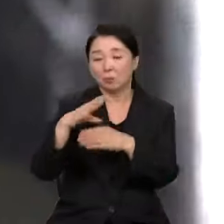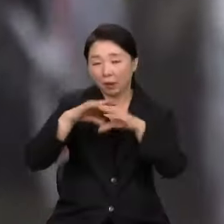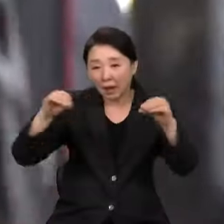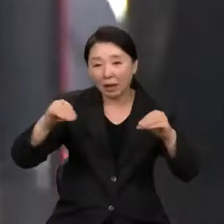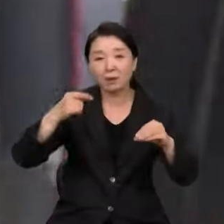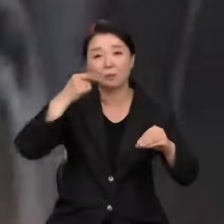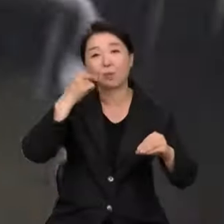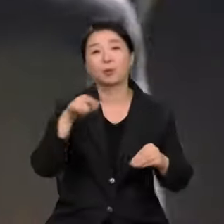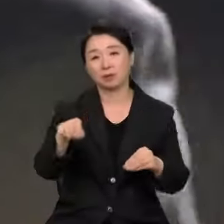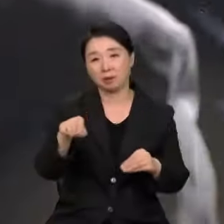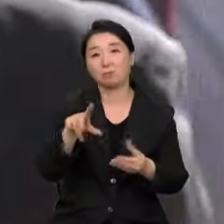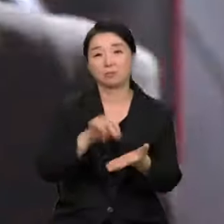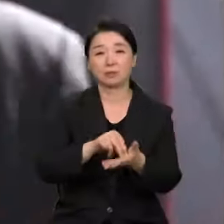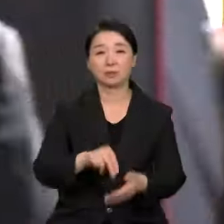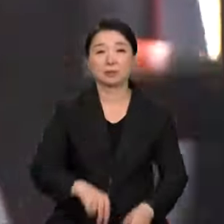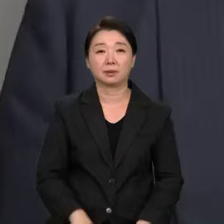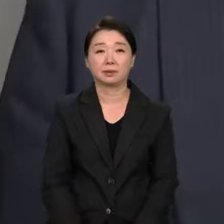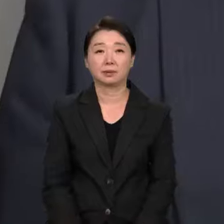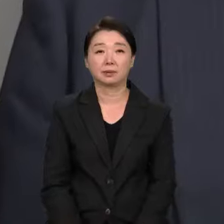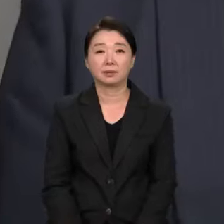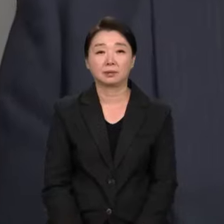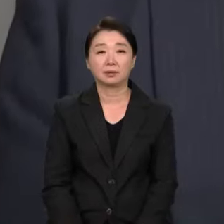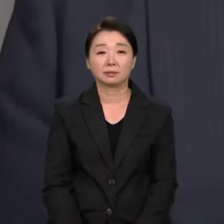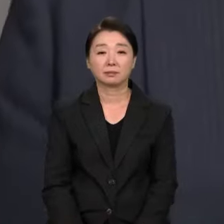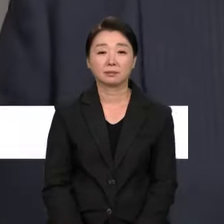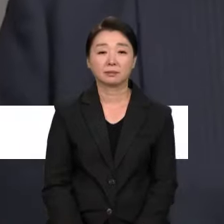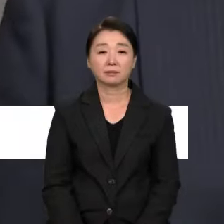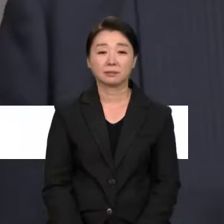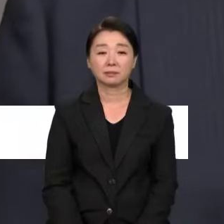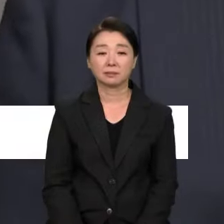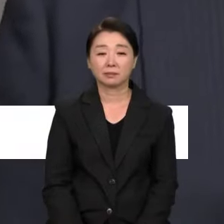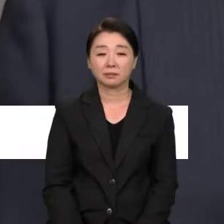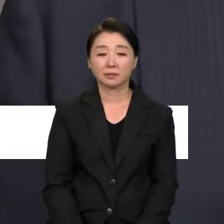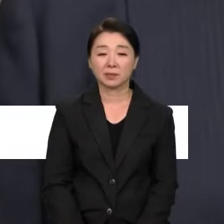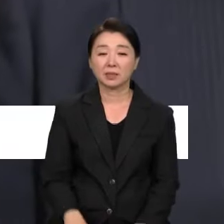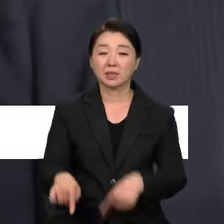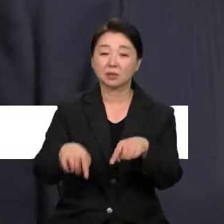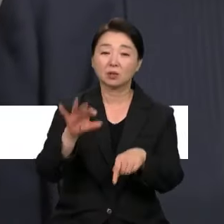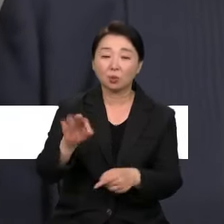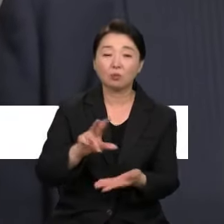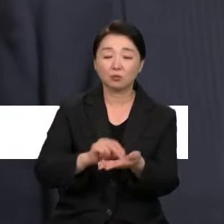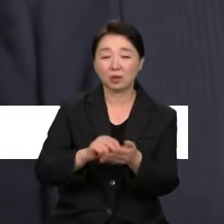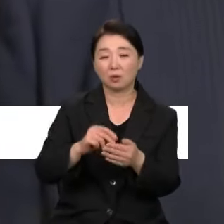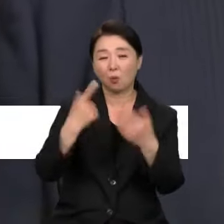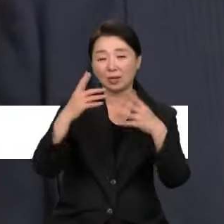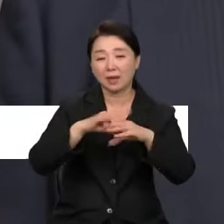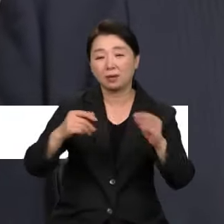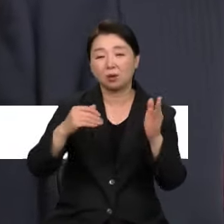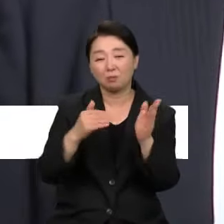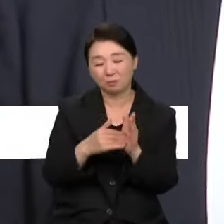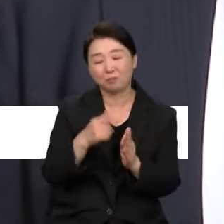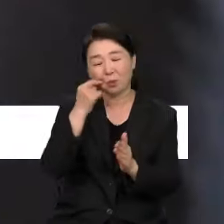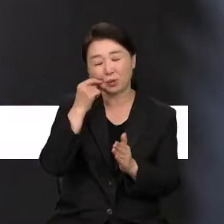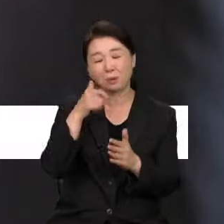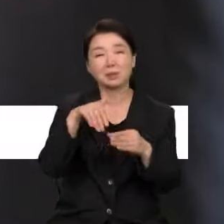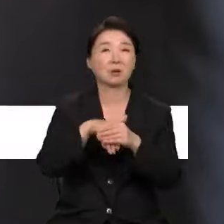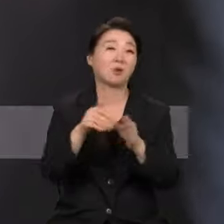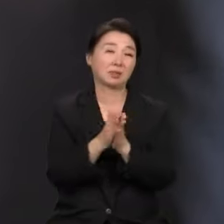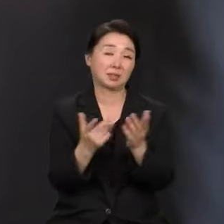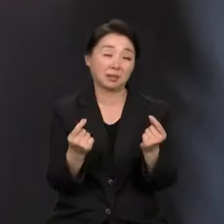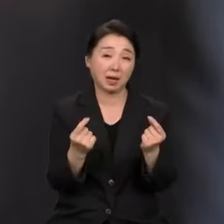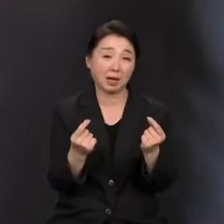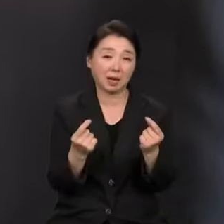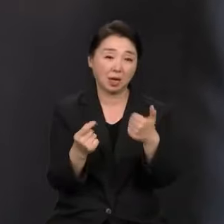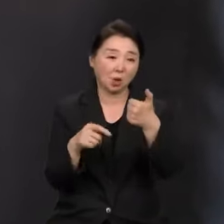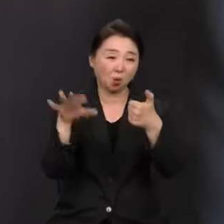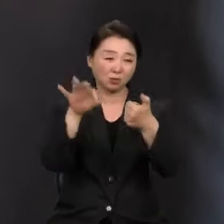대처하지 못했던 점이 패착이었습니다. 결정을 つけられず, そのまま 선거에 向かって しまったと. 과반